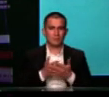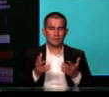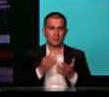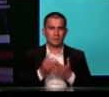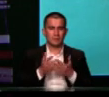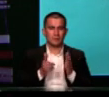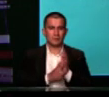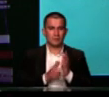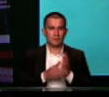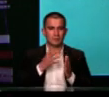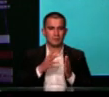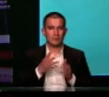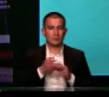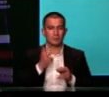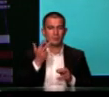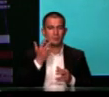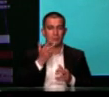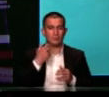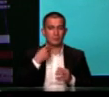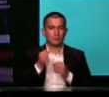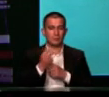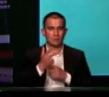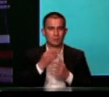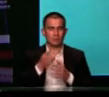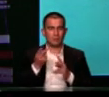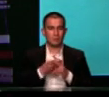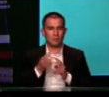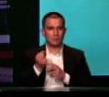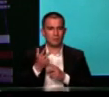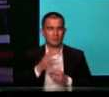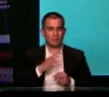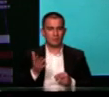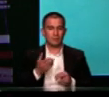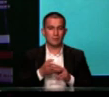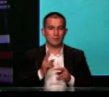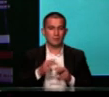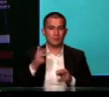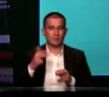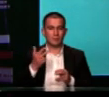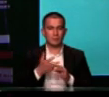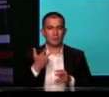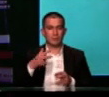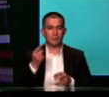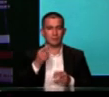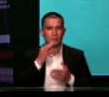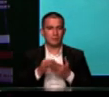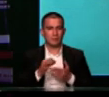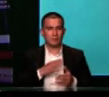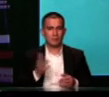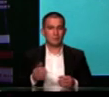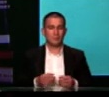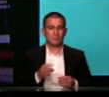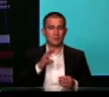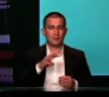1 qoldiq hosil bo'ldi. M3 barobar 6 ning 7-chi darajasi mod 33 barobar